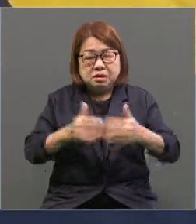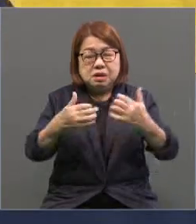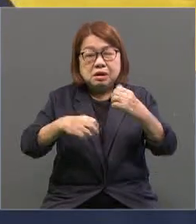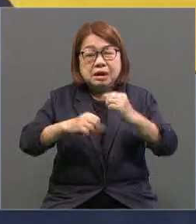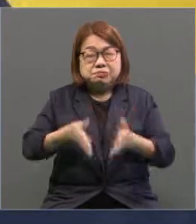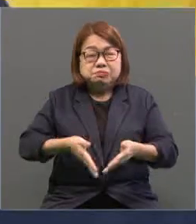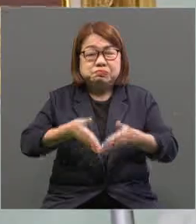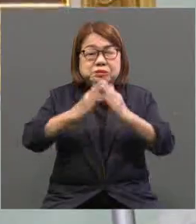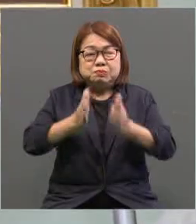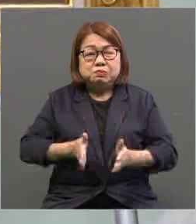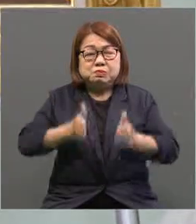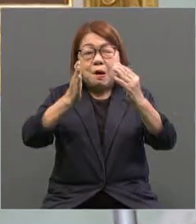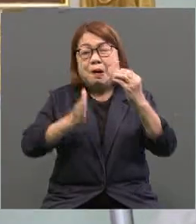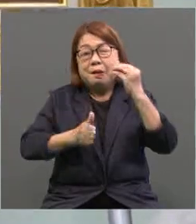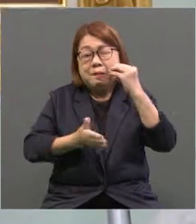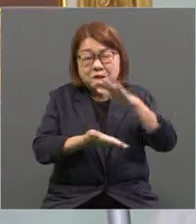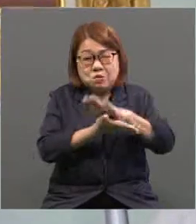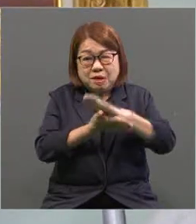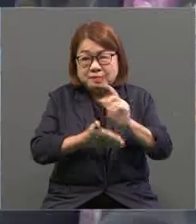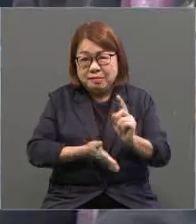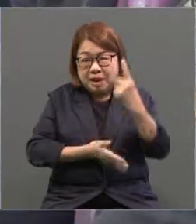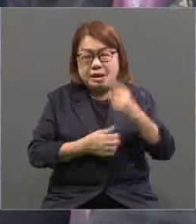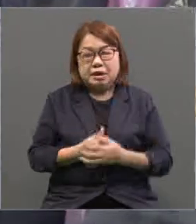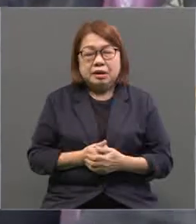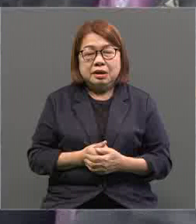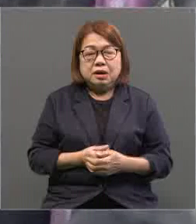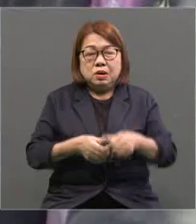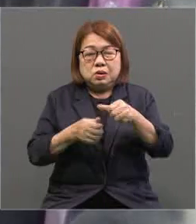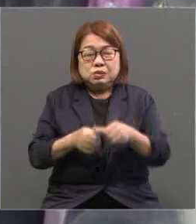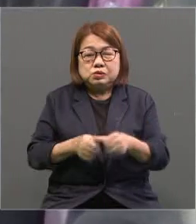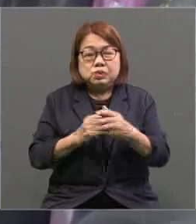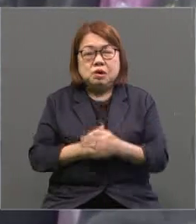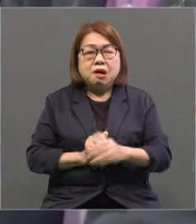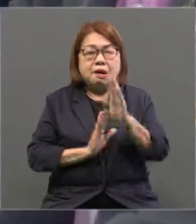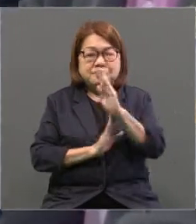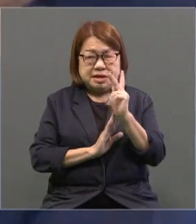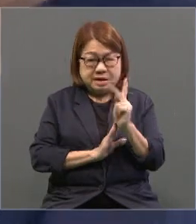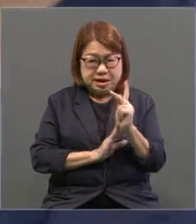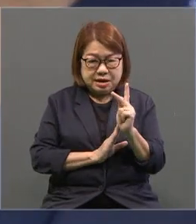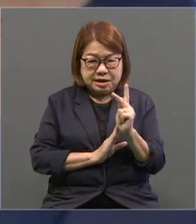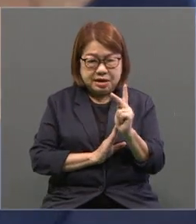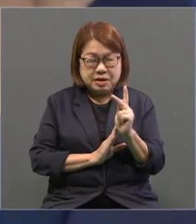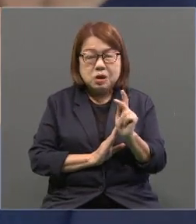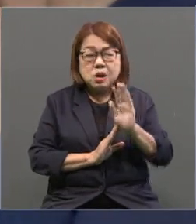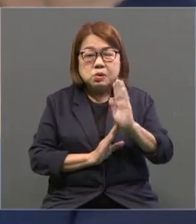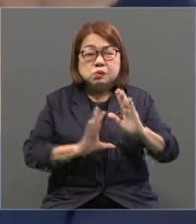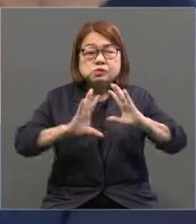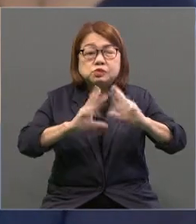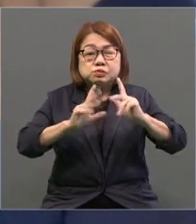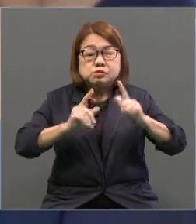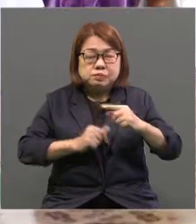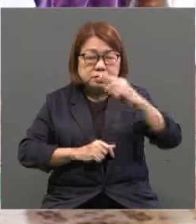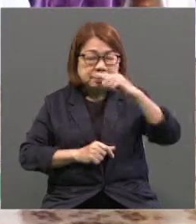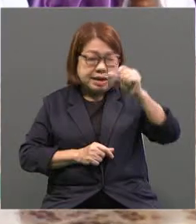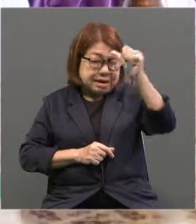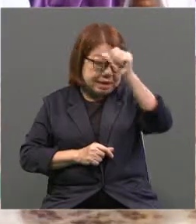เกษร 4โรงเรียนบ้านคำไผ่ตำบลศรีชมภูอำเภอโซ่พิสัยจังหวัดบึงกาฬรับมอบจากทางชมรมสันติสุข